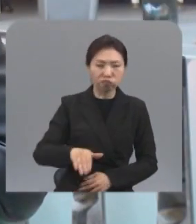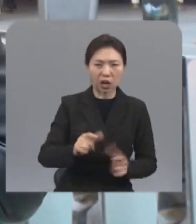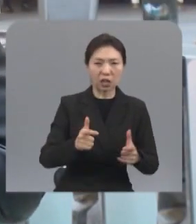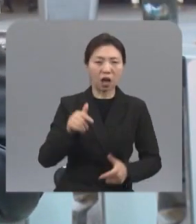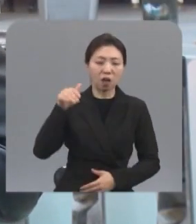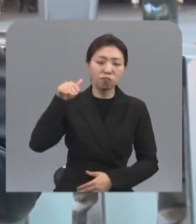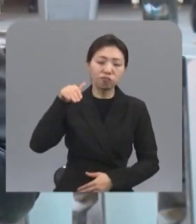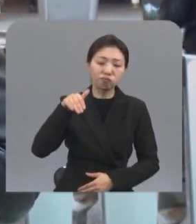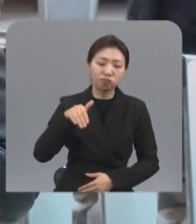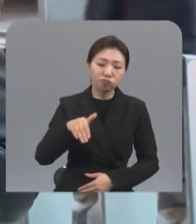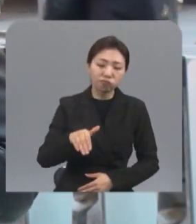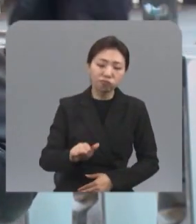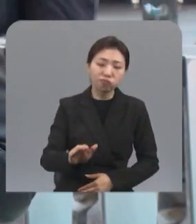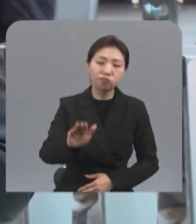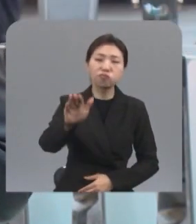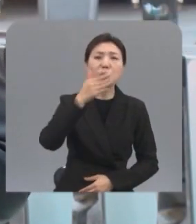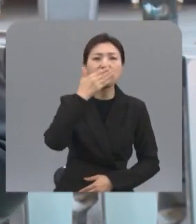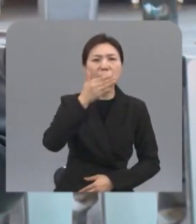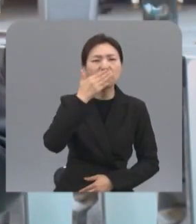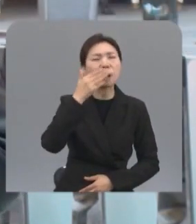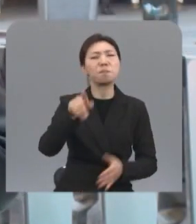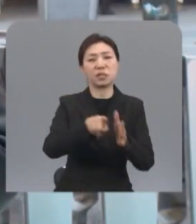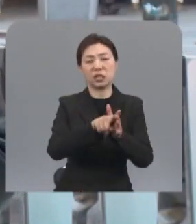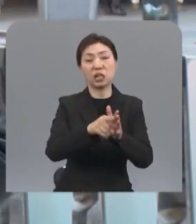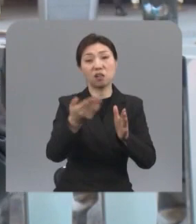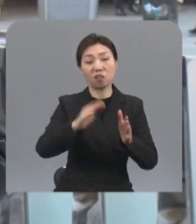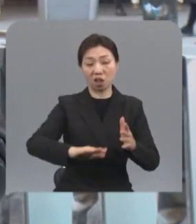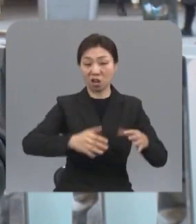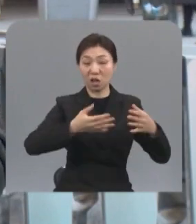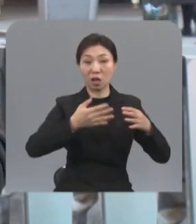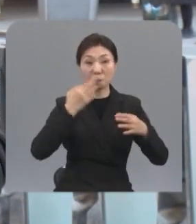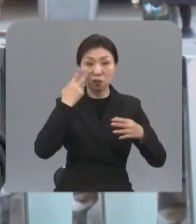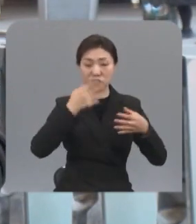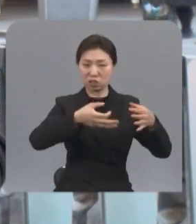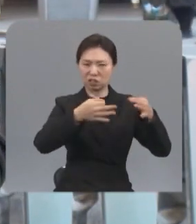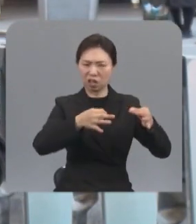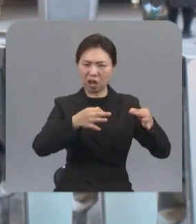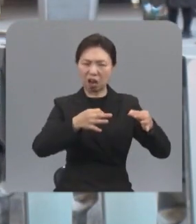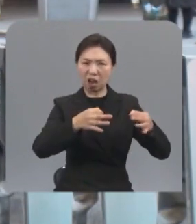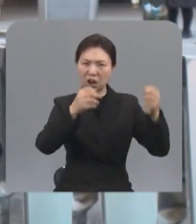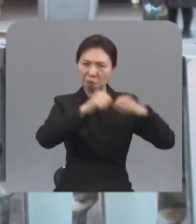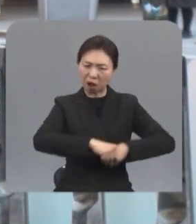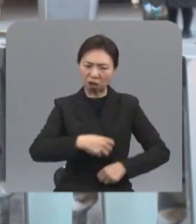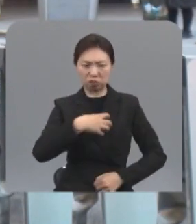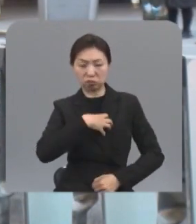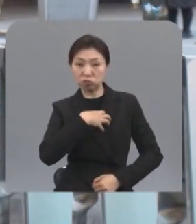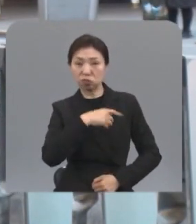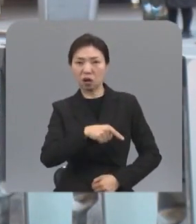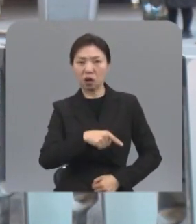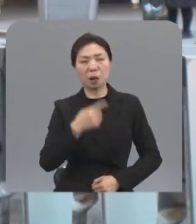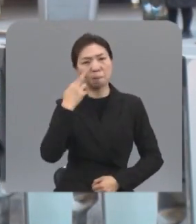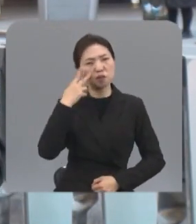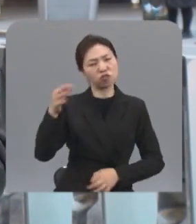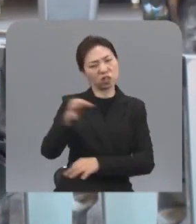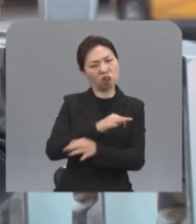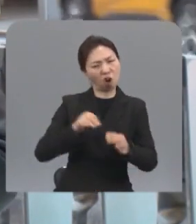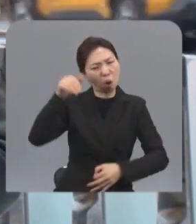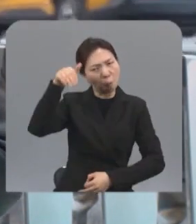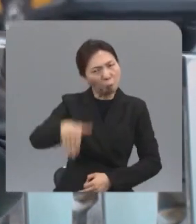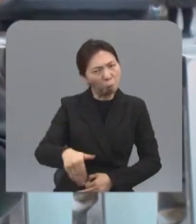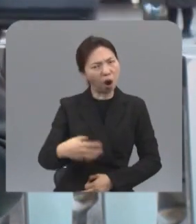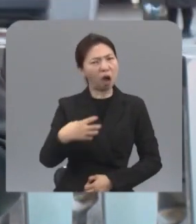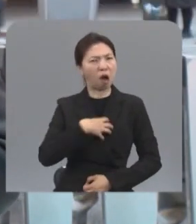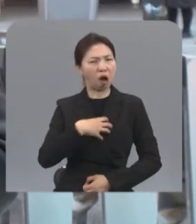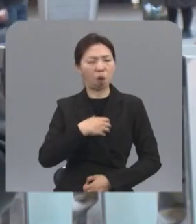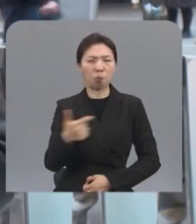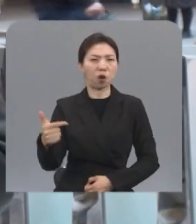연쇄 은행 위기에 대한 불안감은 결국 미국 경제도 침체될 거란 우려를 키우고 있다는 분석입니다. 뉴욕에서 KBS